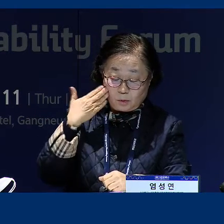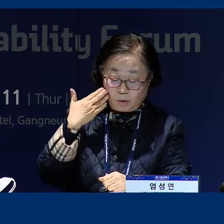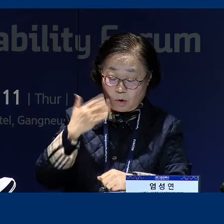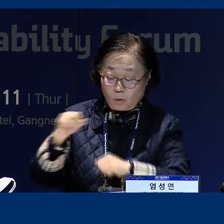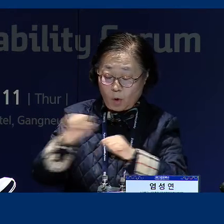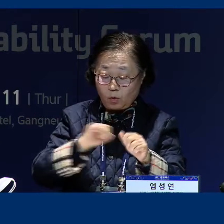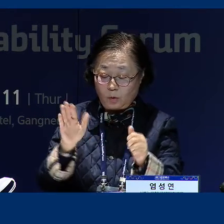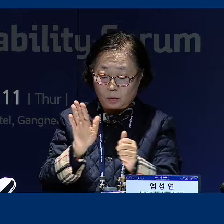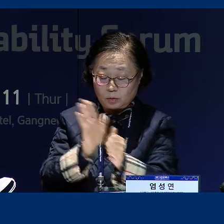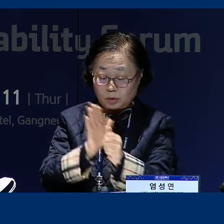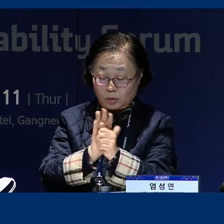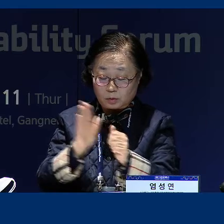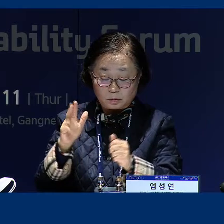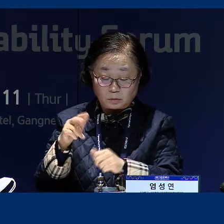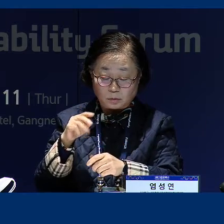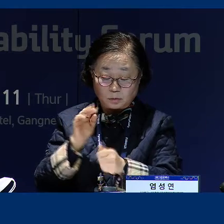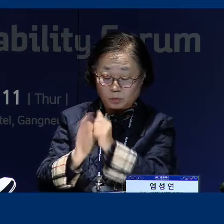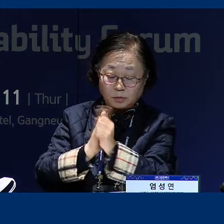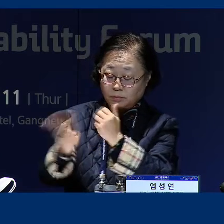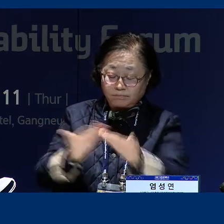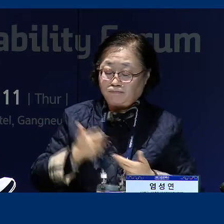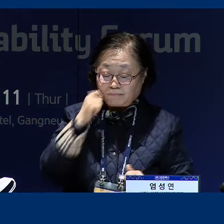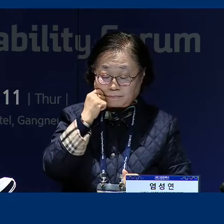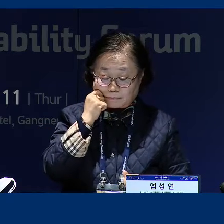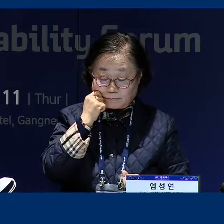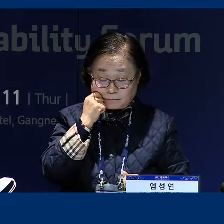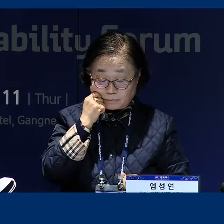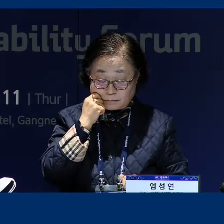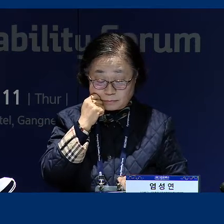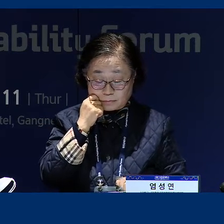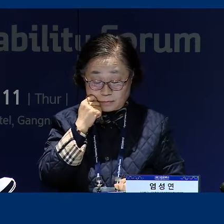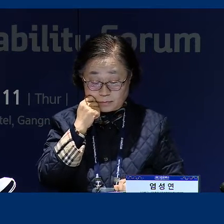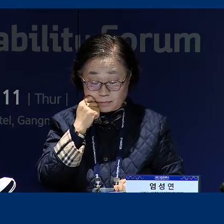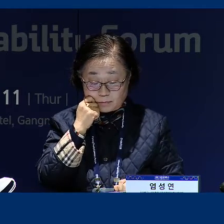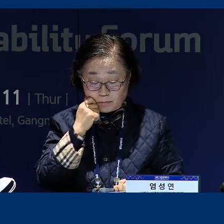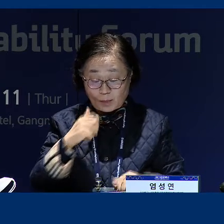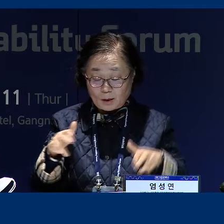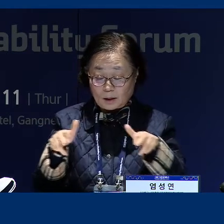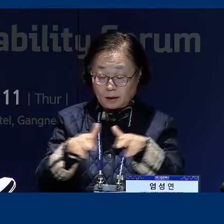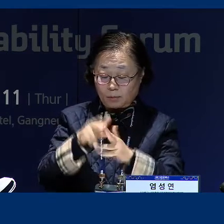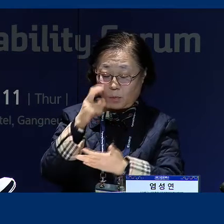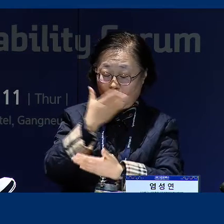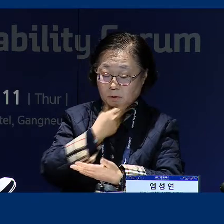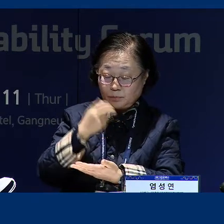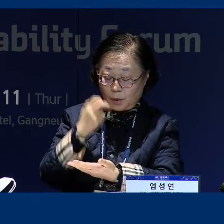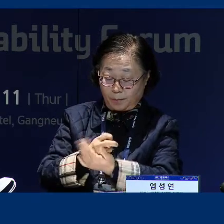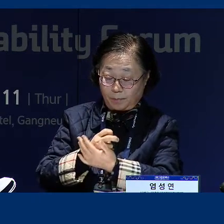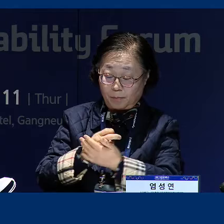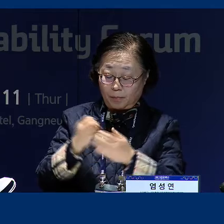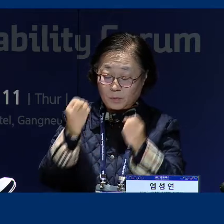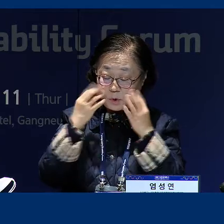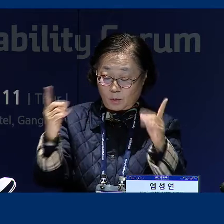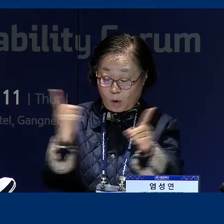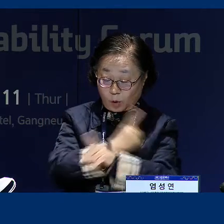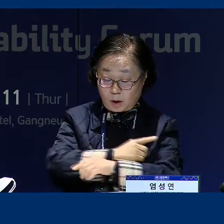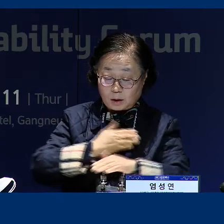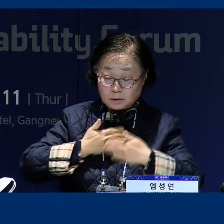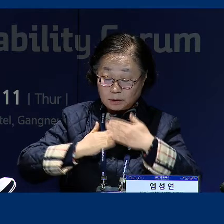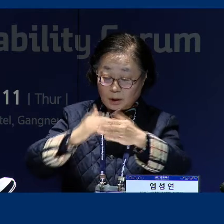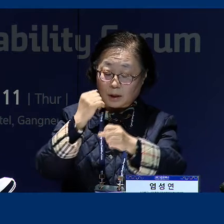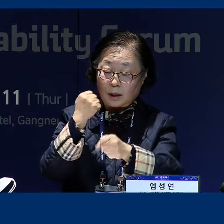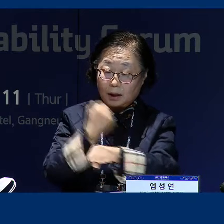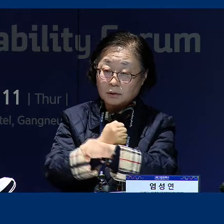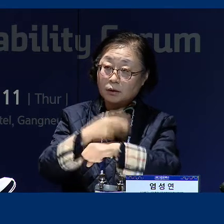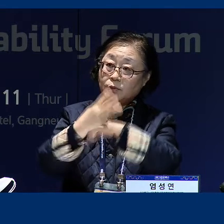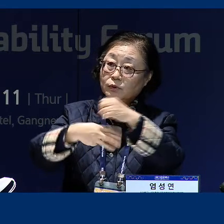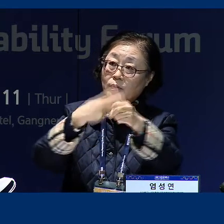해당하는 약 1조 5천억 원에 이릅니다. 하지만 거동에 불편이 없는 청각 장애인은 활동 지원 서비스 지원 대상에